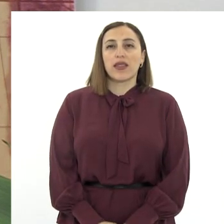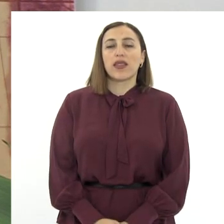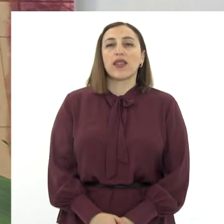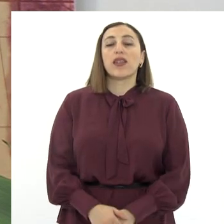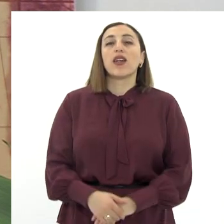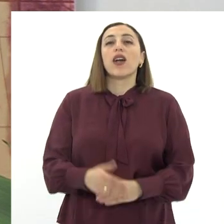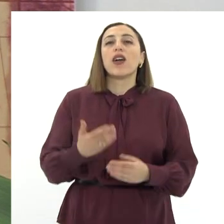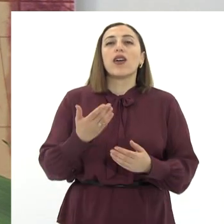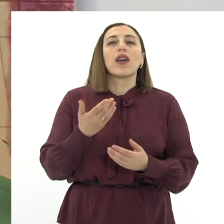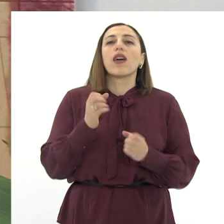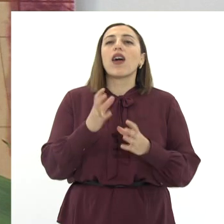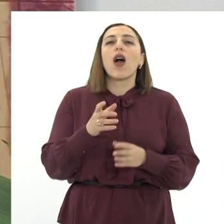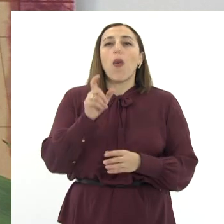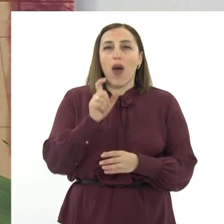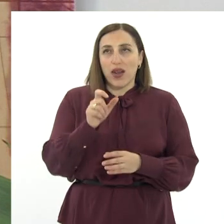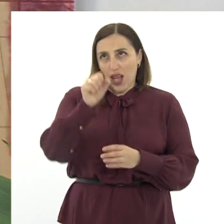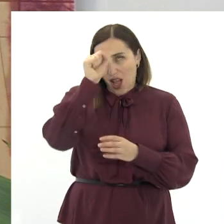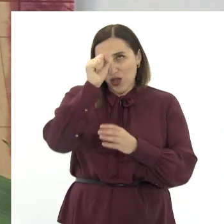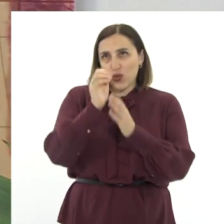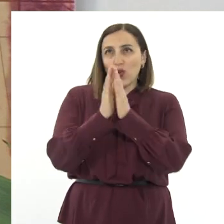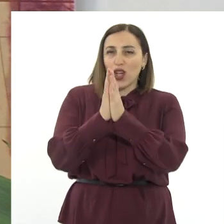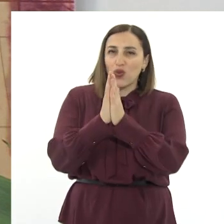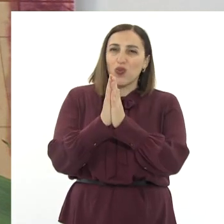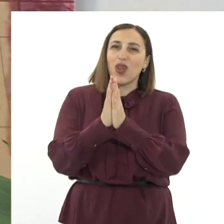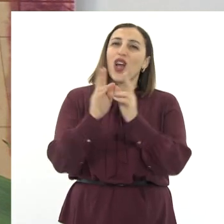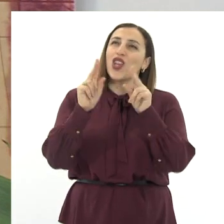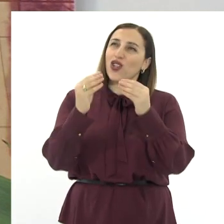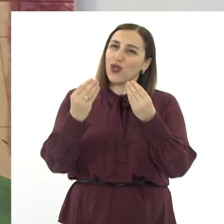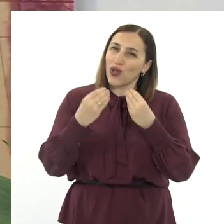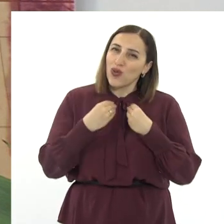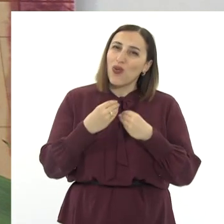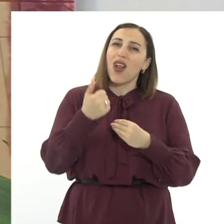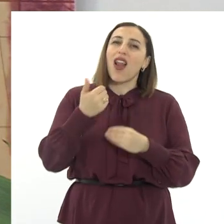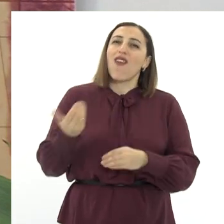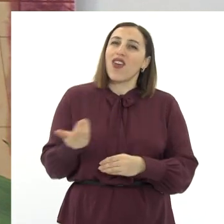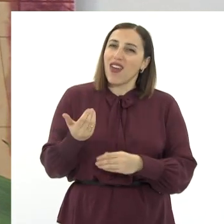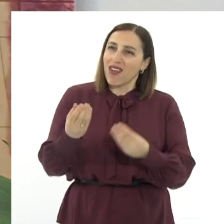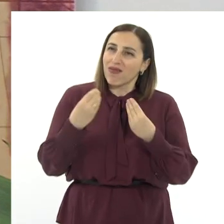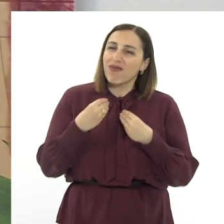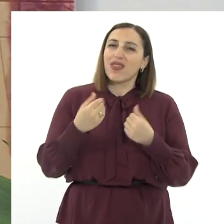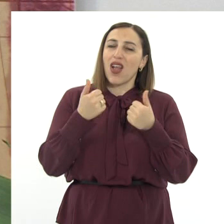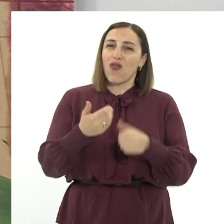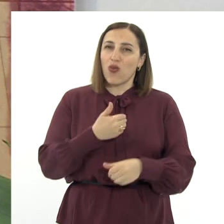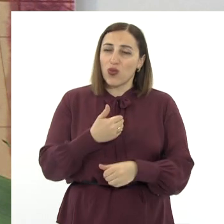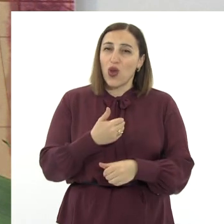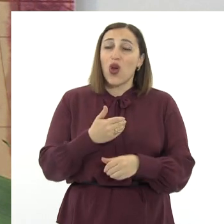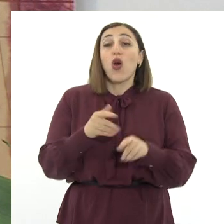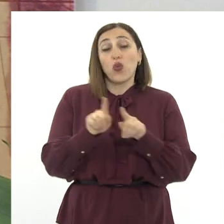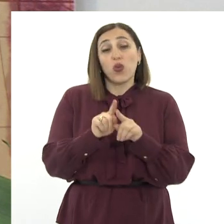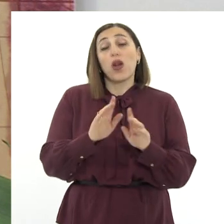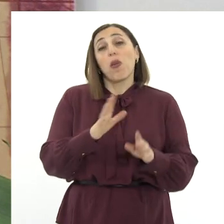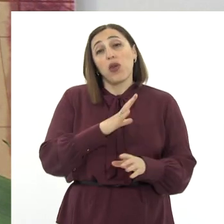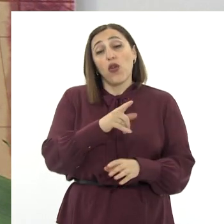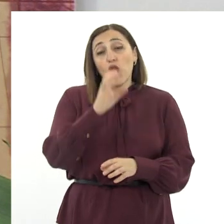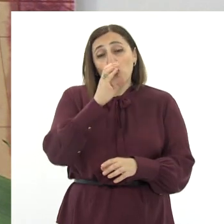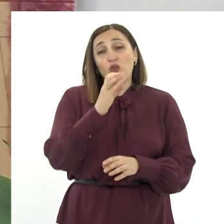ինչպես մարդն է խնդրում, հա, Աստծո երջանկություն, չգիտեմ, լավ կյանք, նույն ձևել գուցե նրանք